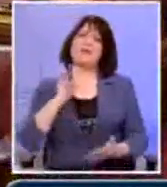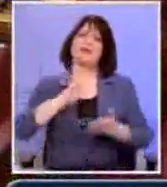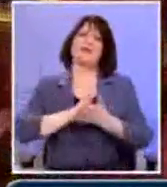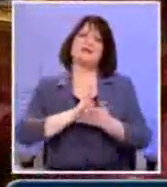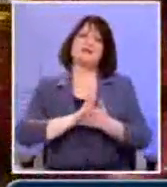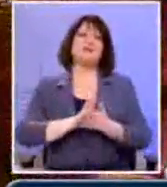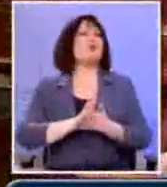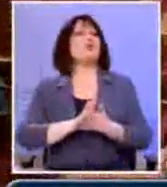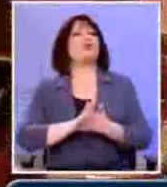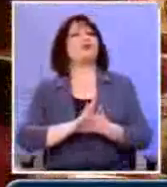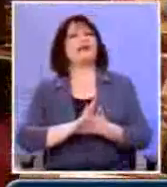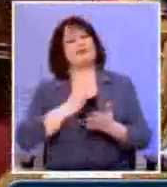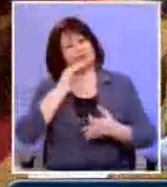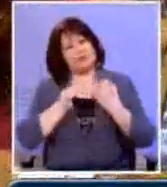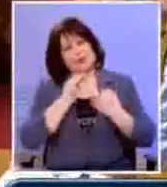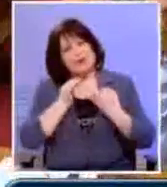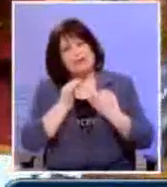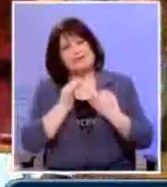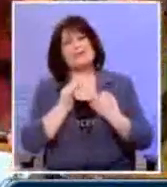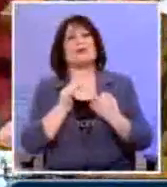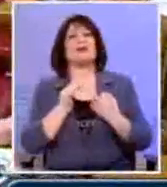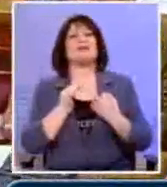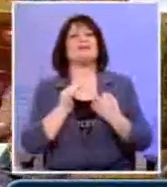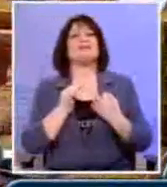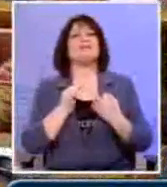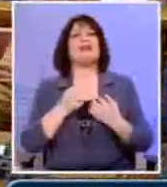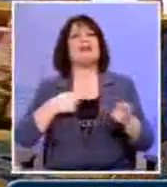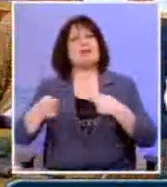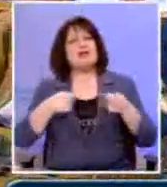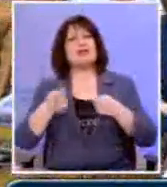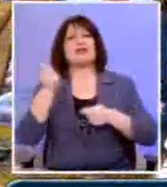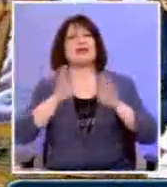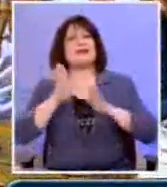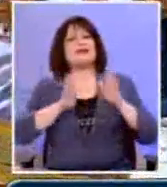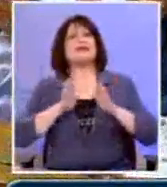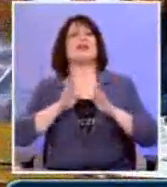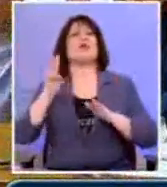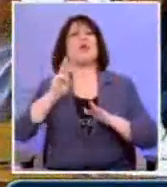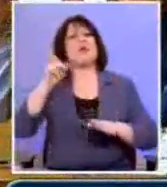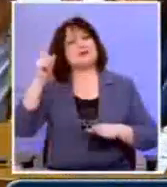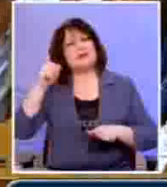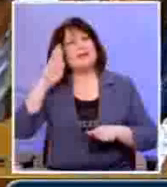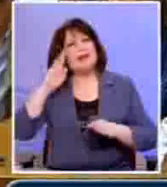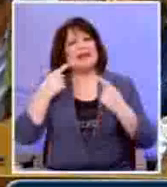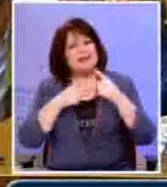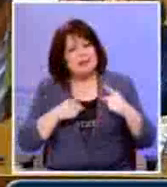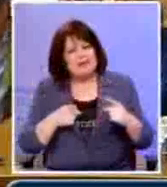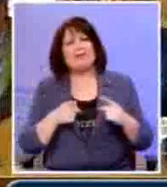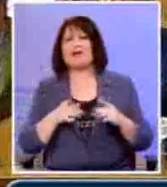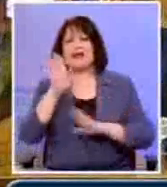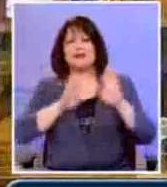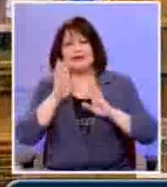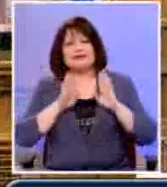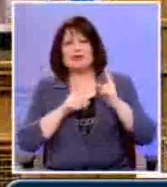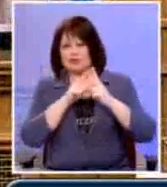τρόπο που σας περιέγραψα η Wall Street, το City του Λονδίνου, η Φραγκφούρτη. Και ο λόγος που το κάνει είναι πάρα πολύ απλός.